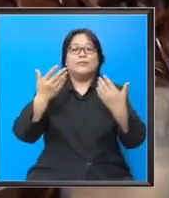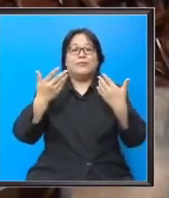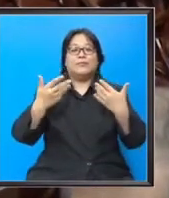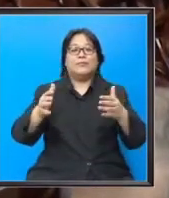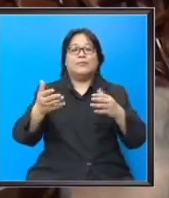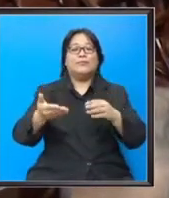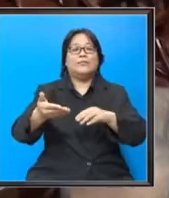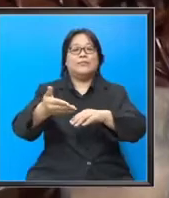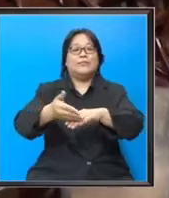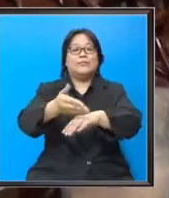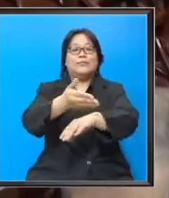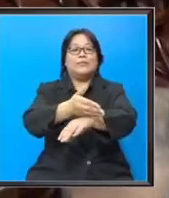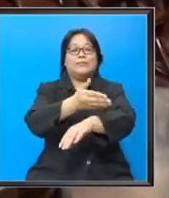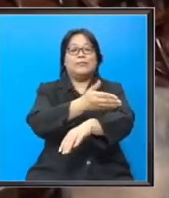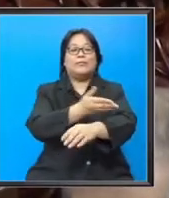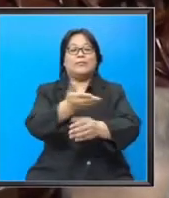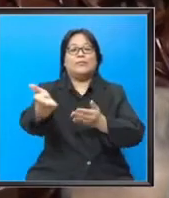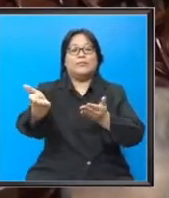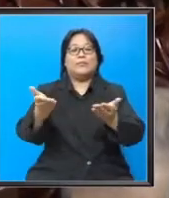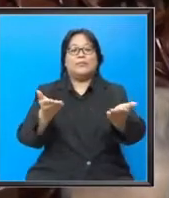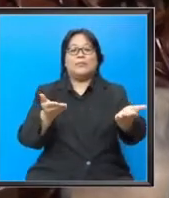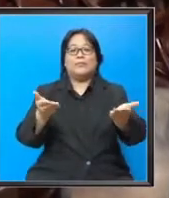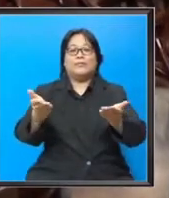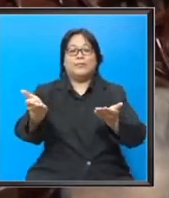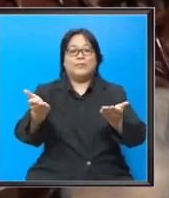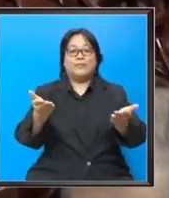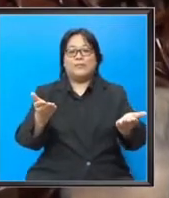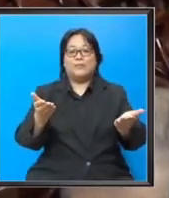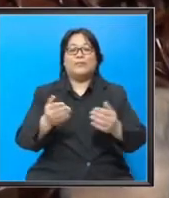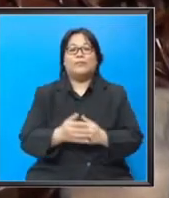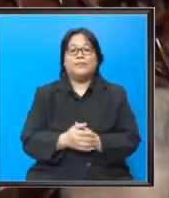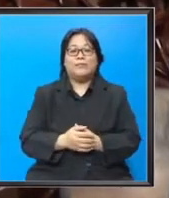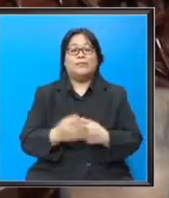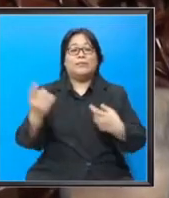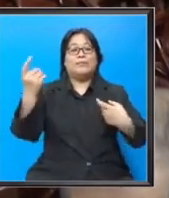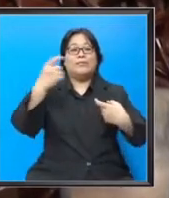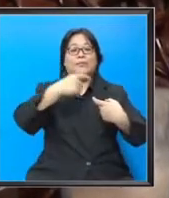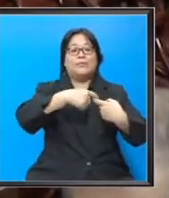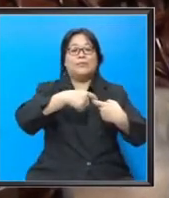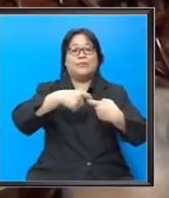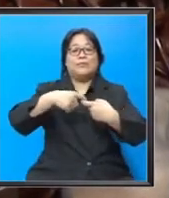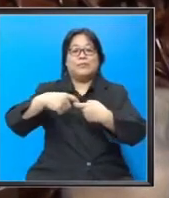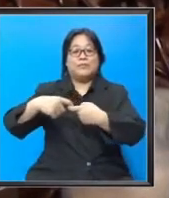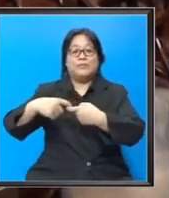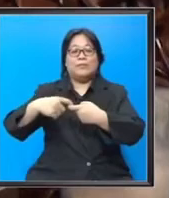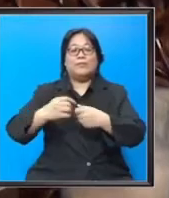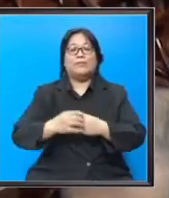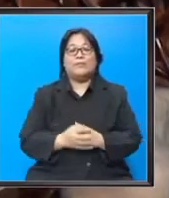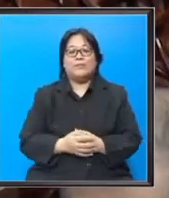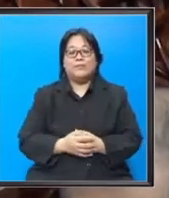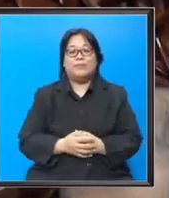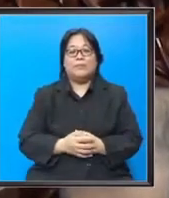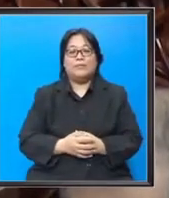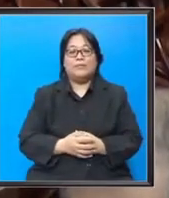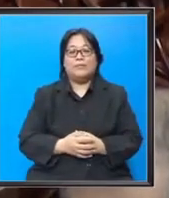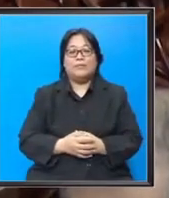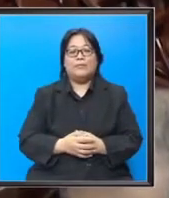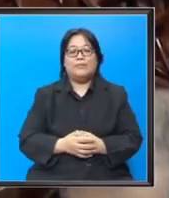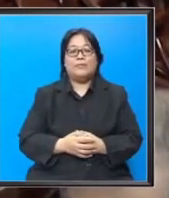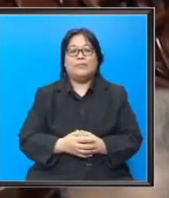menambah baik facial Rizki yang berkaitan siapa aja